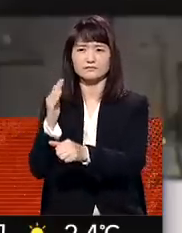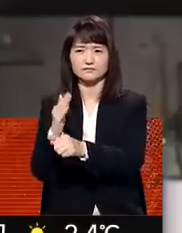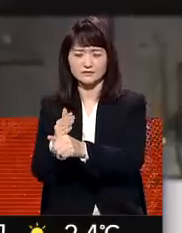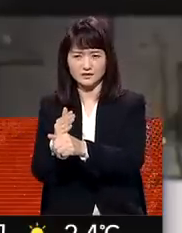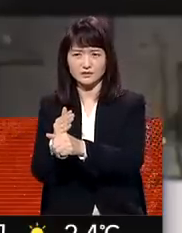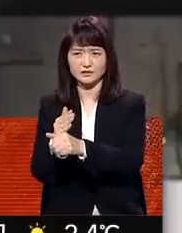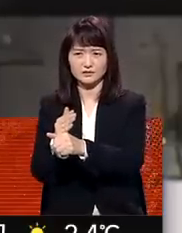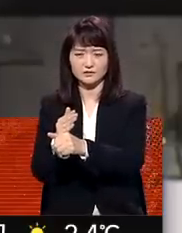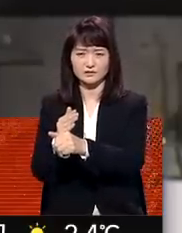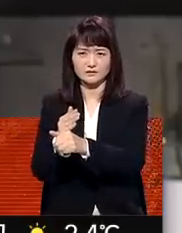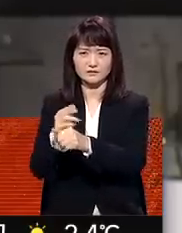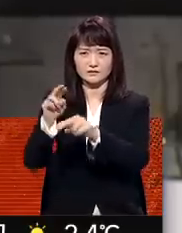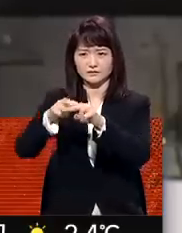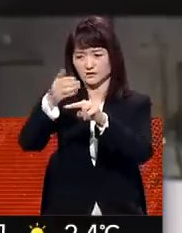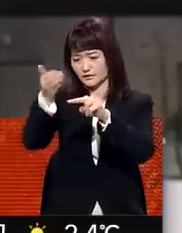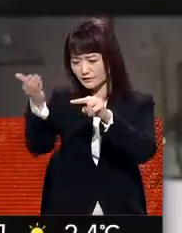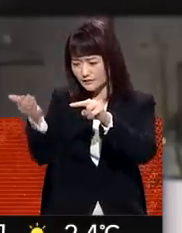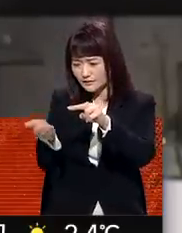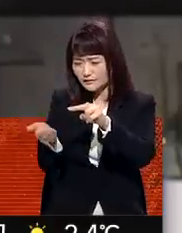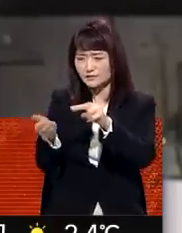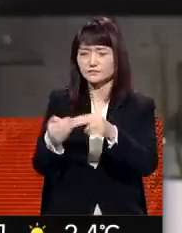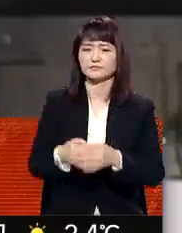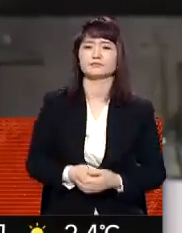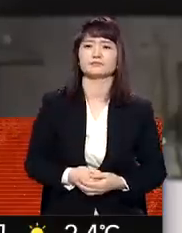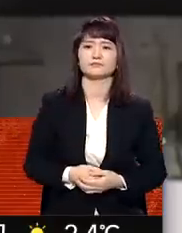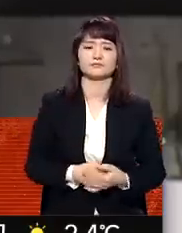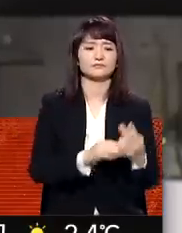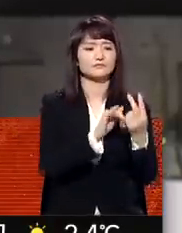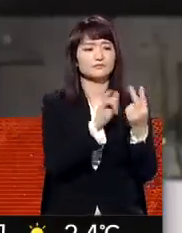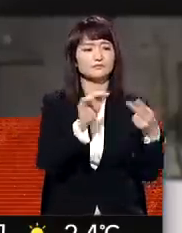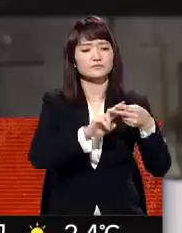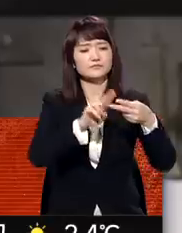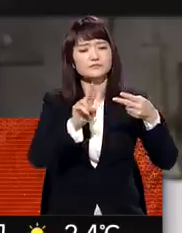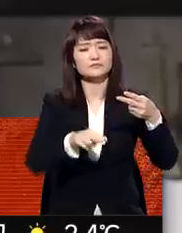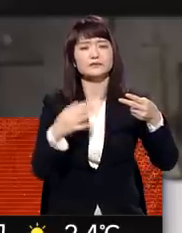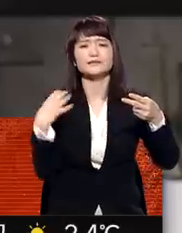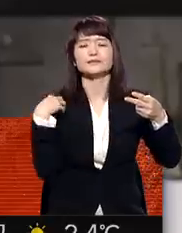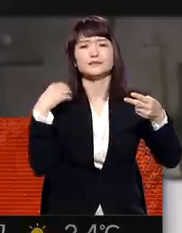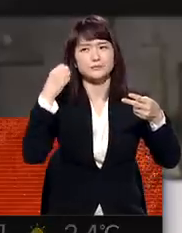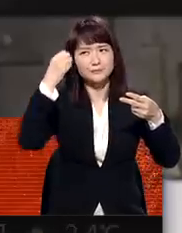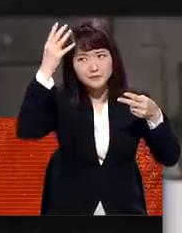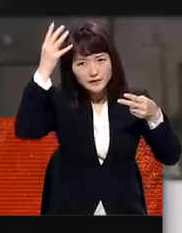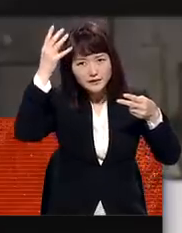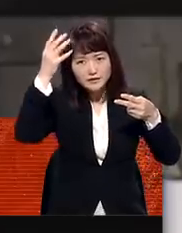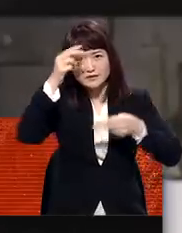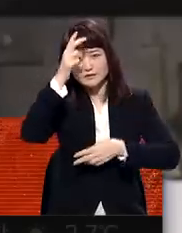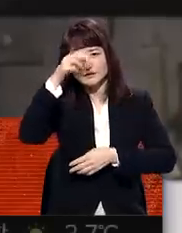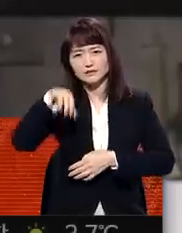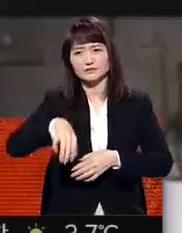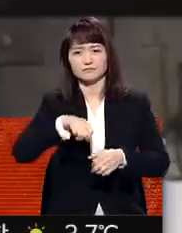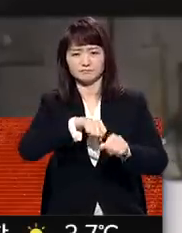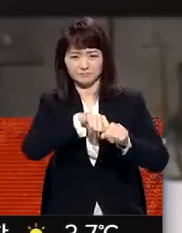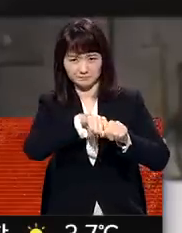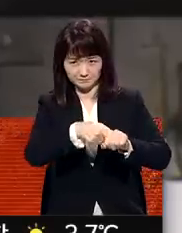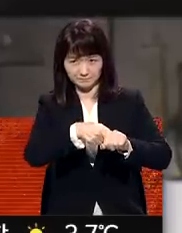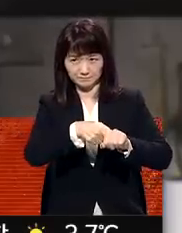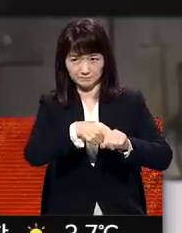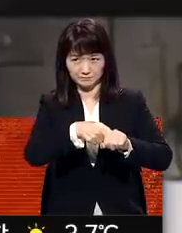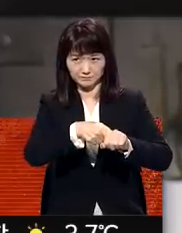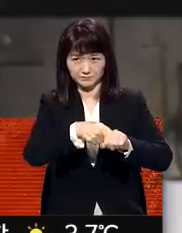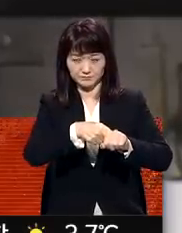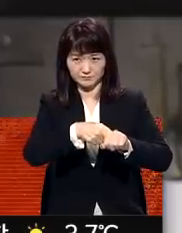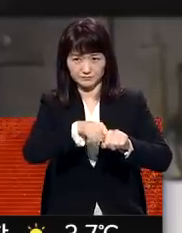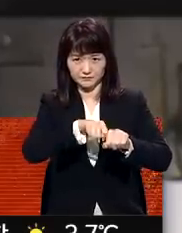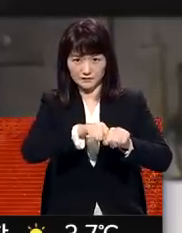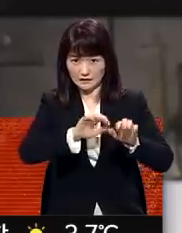파면인데이 두 형사들은 형사의 본분을 잊었기 때문에 경찰서에서 징계를 하게 되면 제가 볼 때는 경쟁계는 아니고